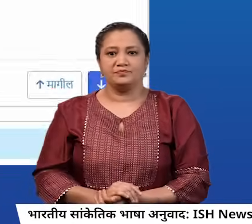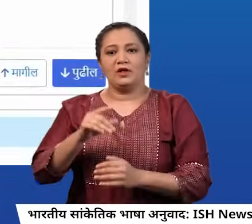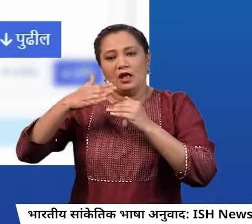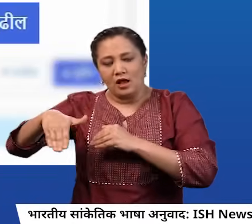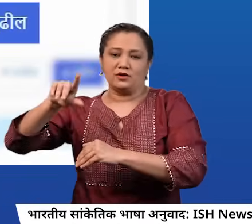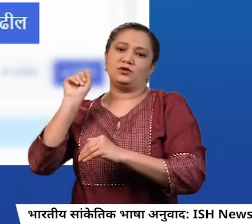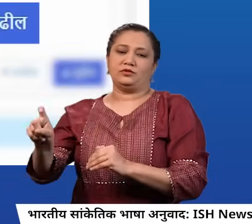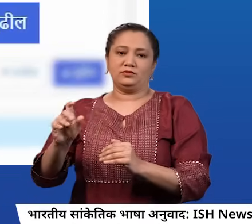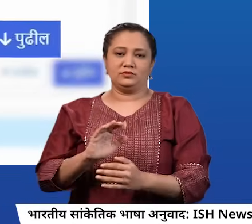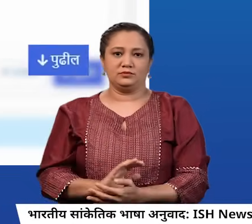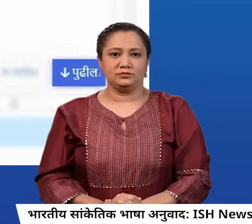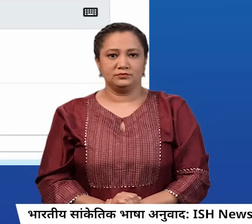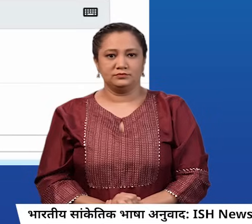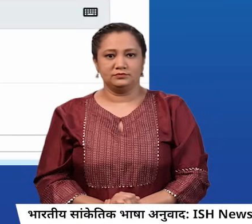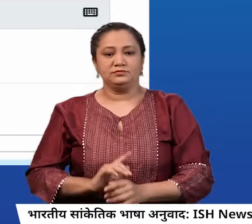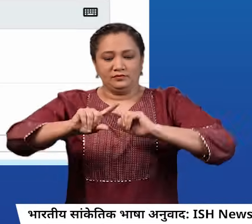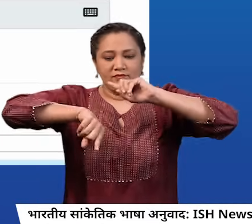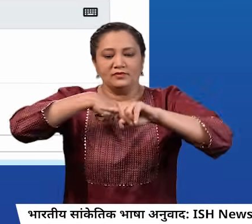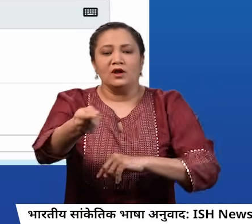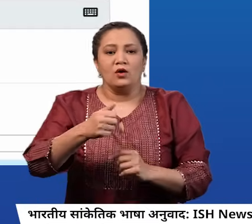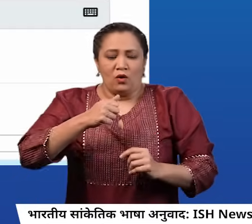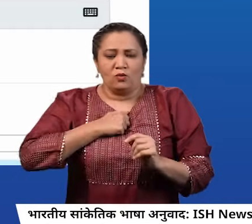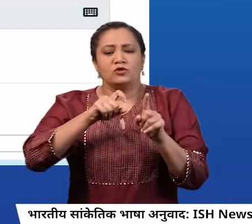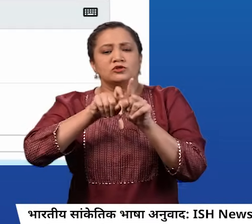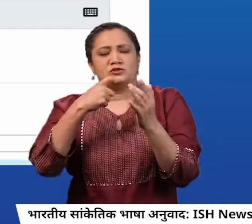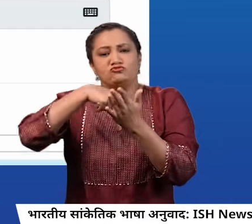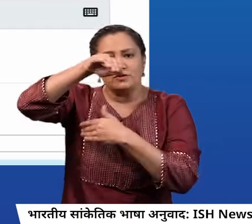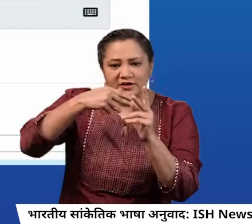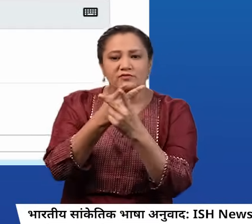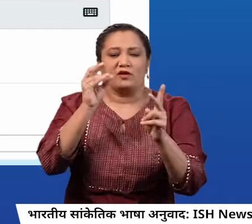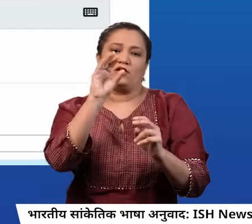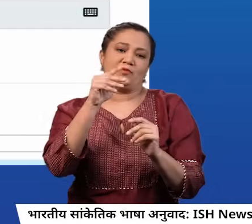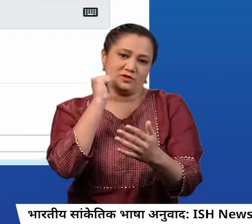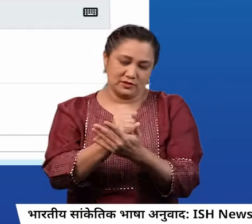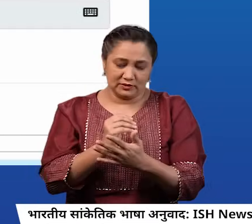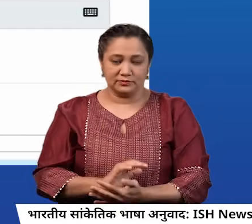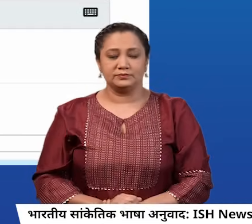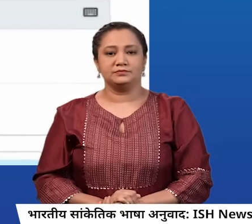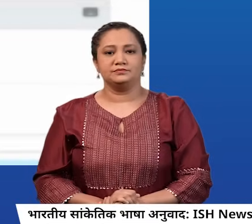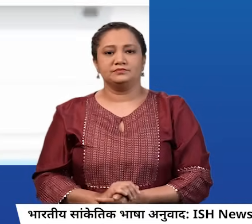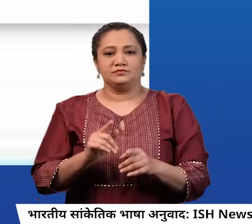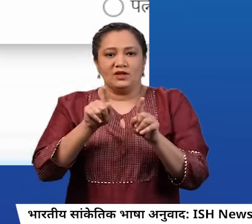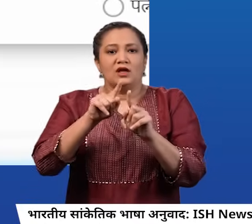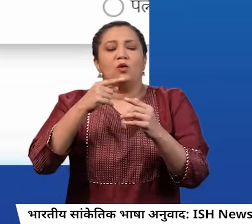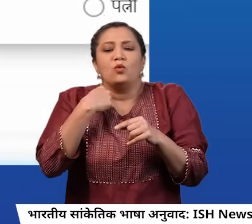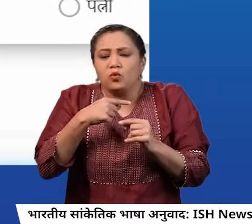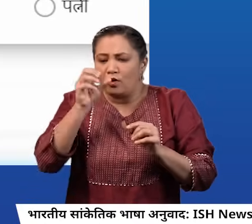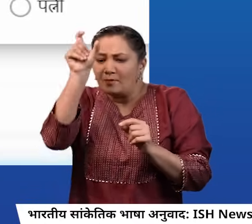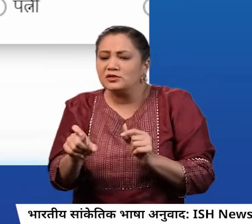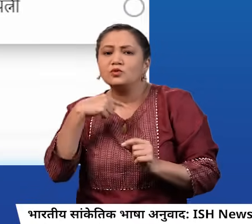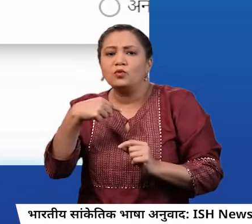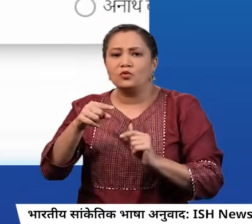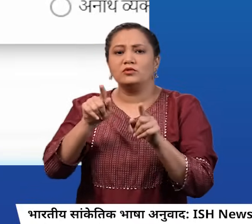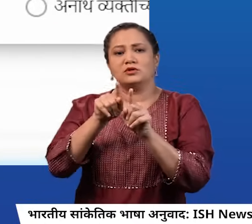आणि पुढ हिल हे बटन दाबाईचे। आता या पुढ चाट अपलेला नाते वाइकान विशेईची महिती देना रहुत। त्या सठी आपन जांची